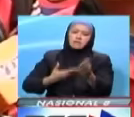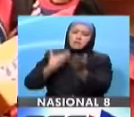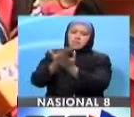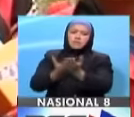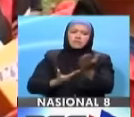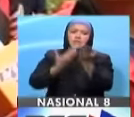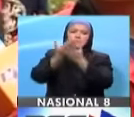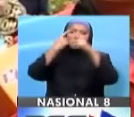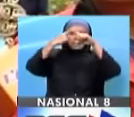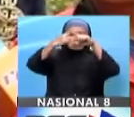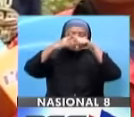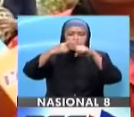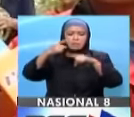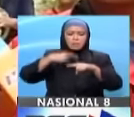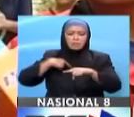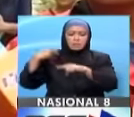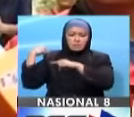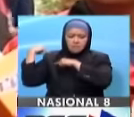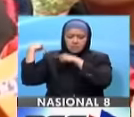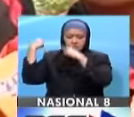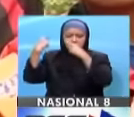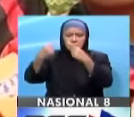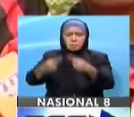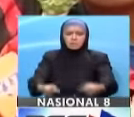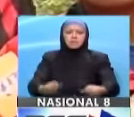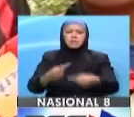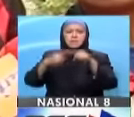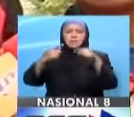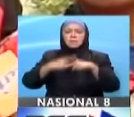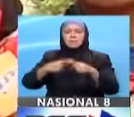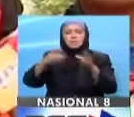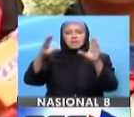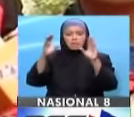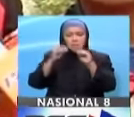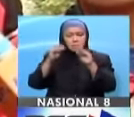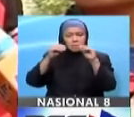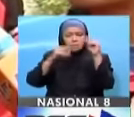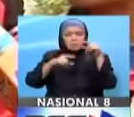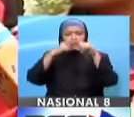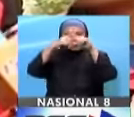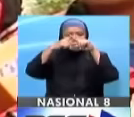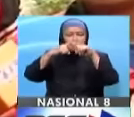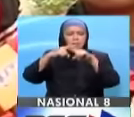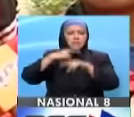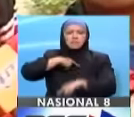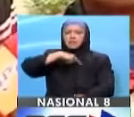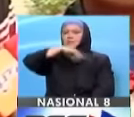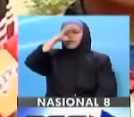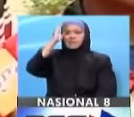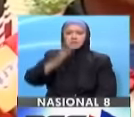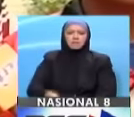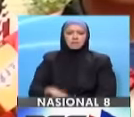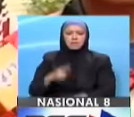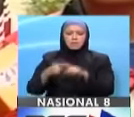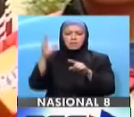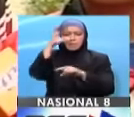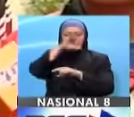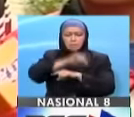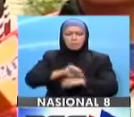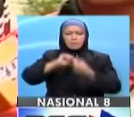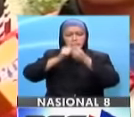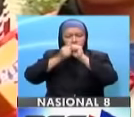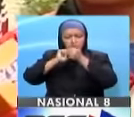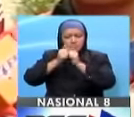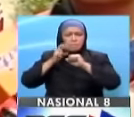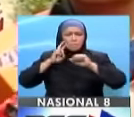ini sepanjang persidangan dewan saya tak pernah tinggal pun masalah banjir di tempat ini. Tetapi sampai hari ini kita tak ada nampak satu